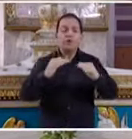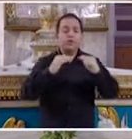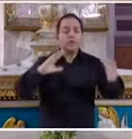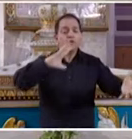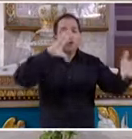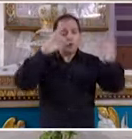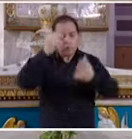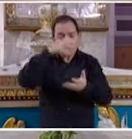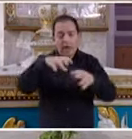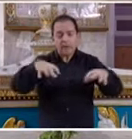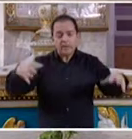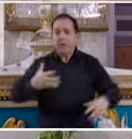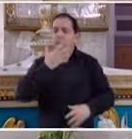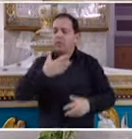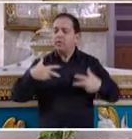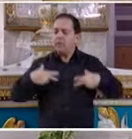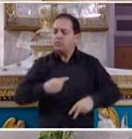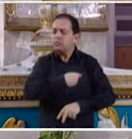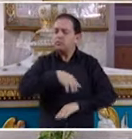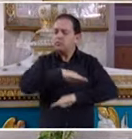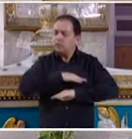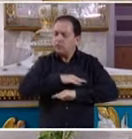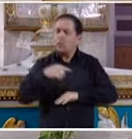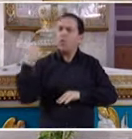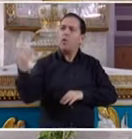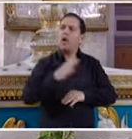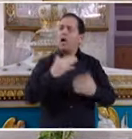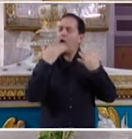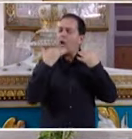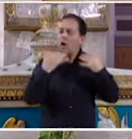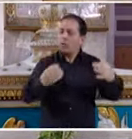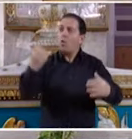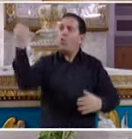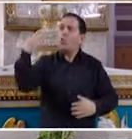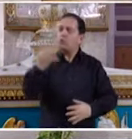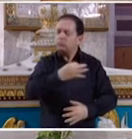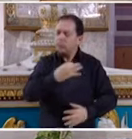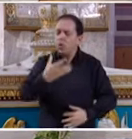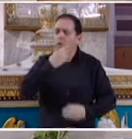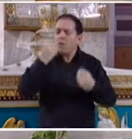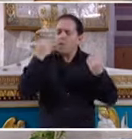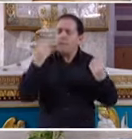της Εκκλησίας σου της ιερεύσης. Αμήν. Της άρχουσας στον τόν και πατελόν σου. Αμήν. Ότι πάσα δώσε